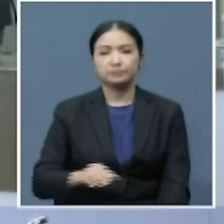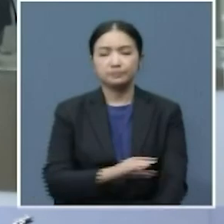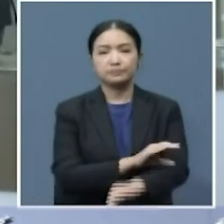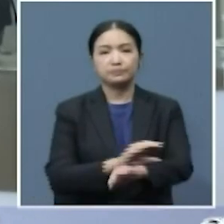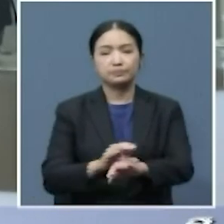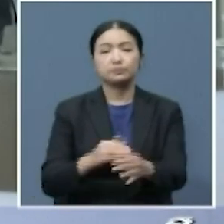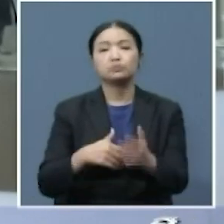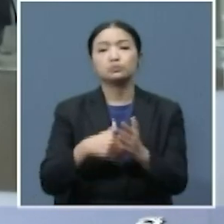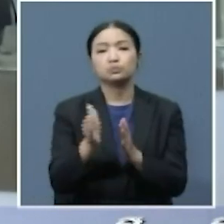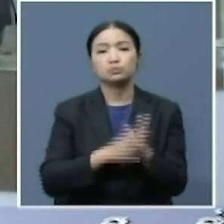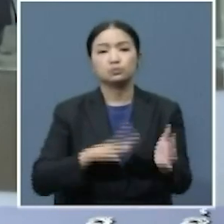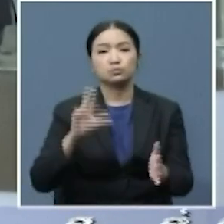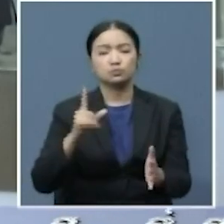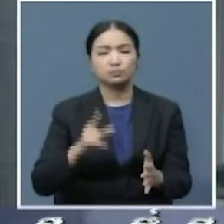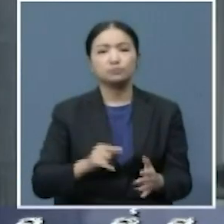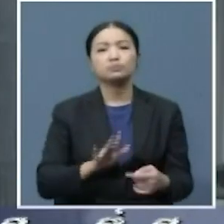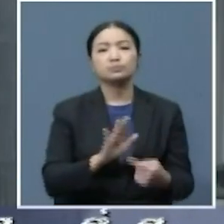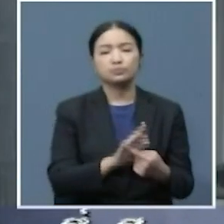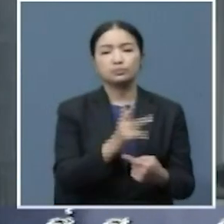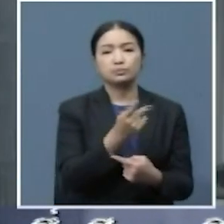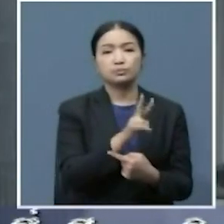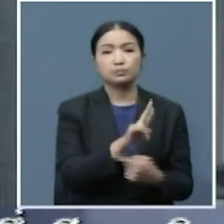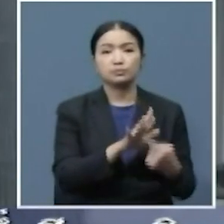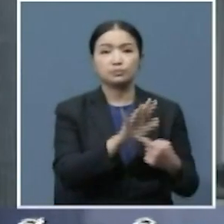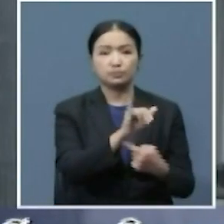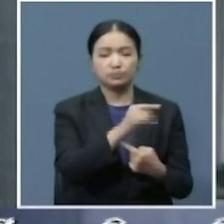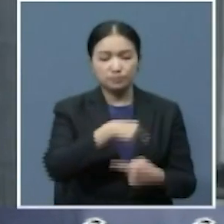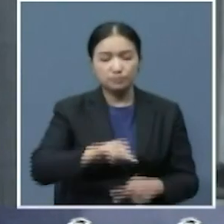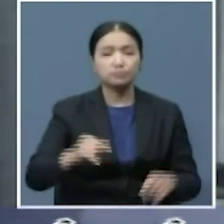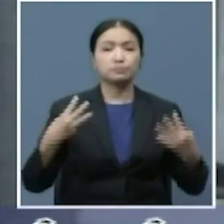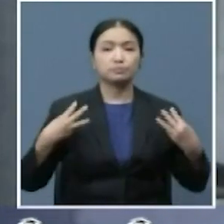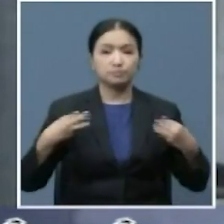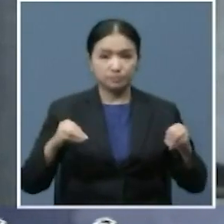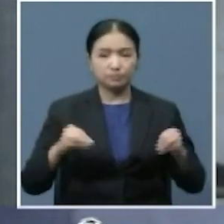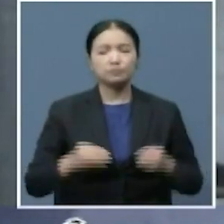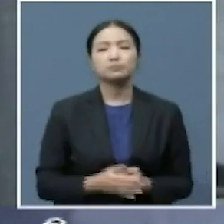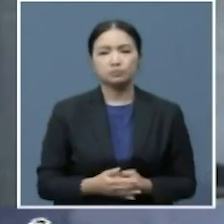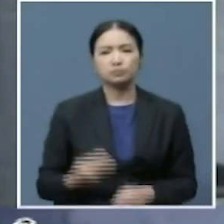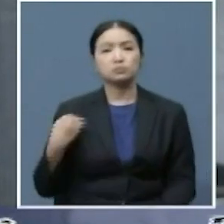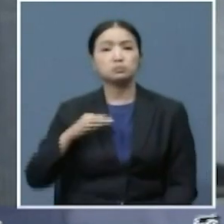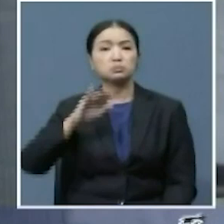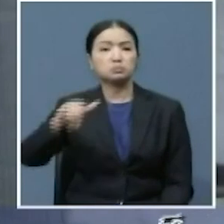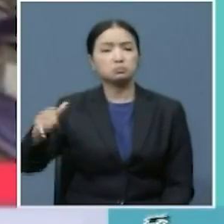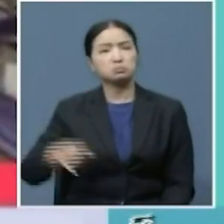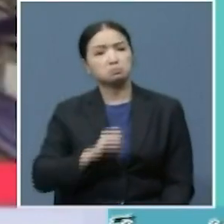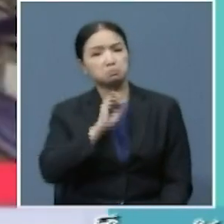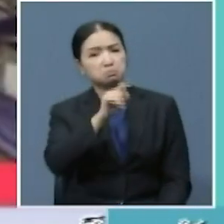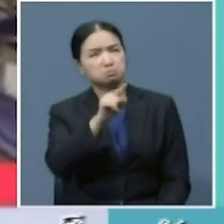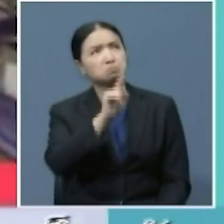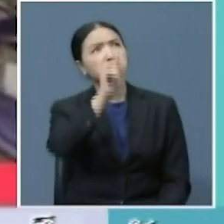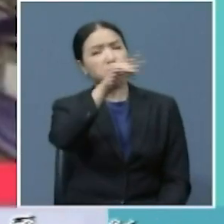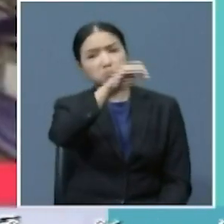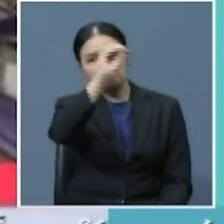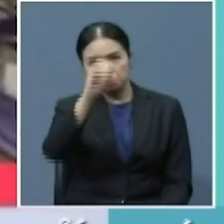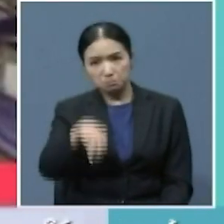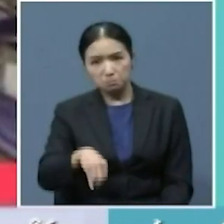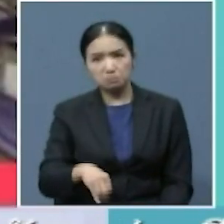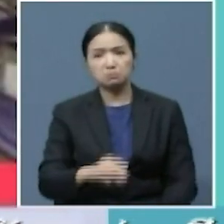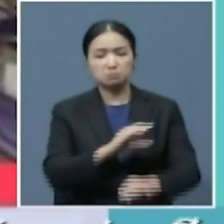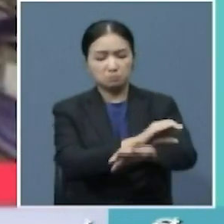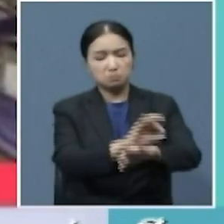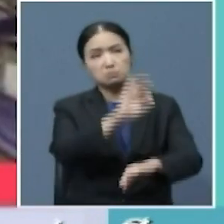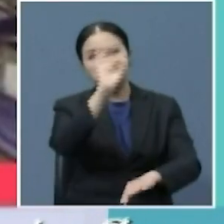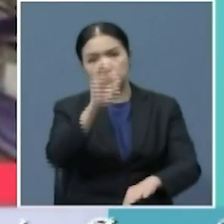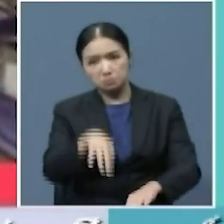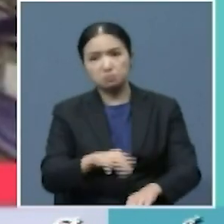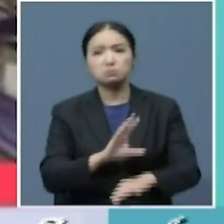ชมพูช่วงแครายมีนบุรีชี้แจงกรณีที่เจ้าหน้าที่เทศกิจร้องเรียนสื่อว่ามีวัตถุปริศนาจากรถไฟฟ้ามห